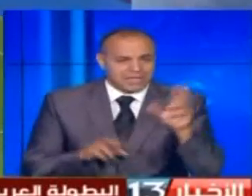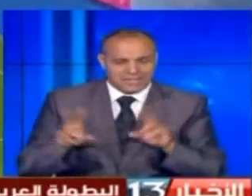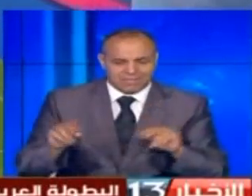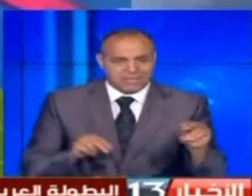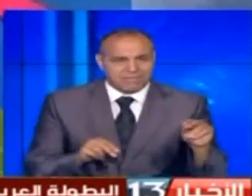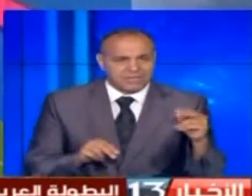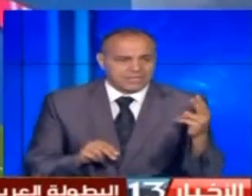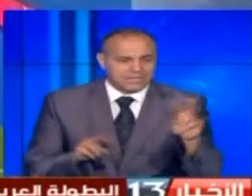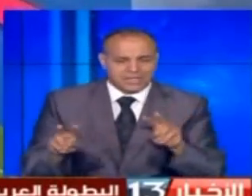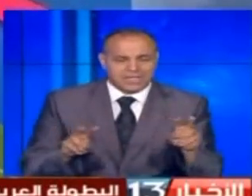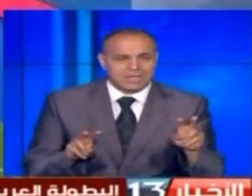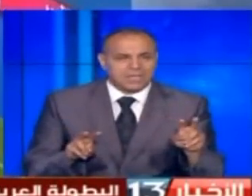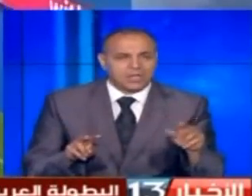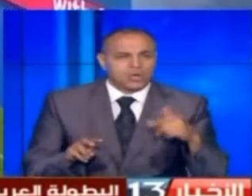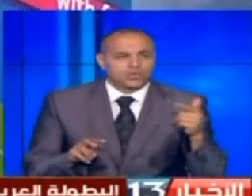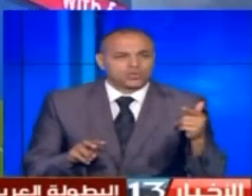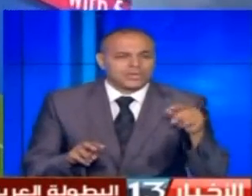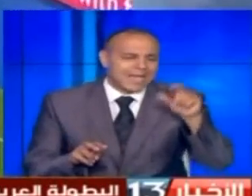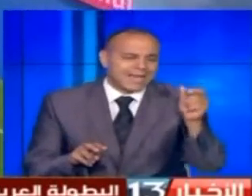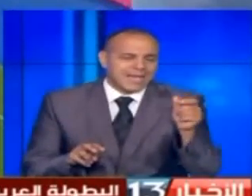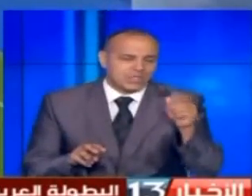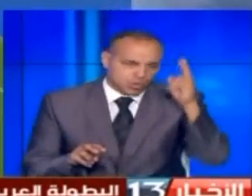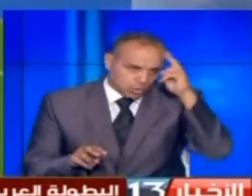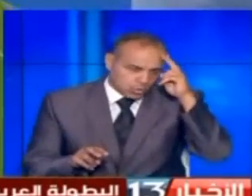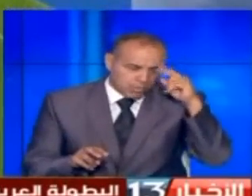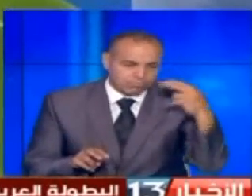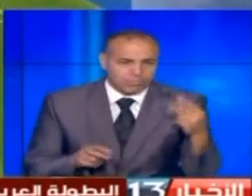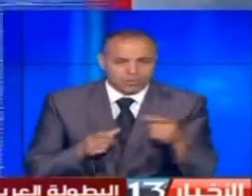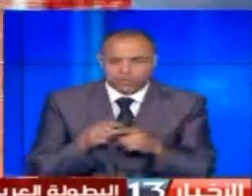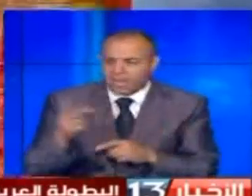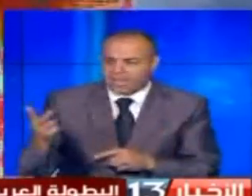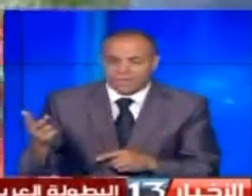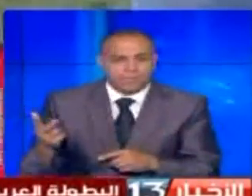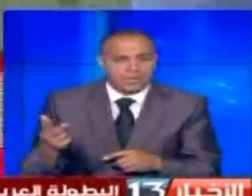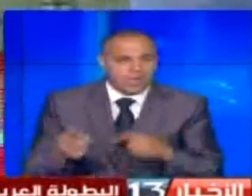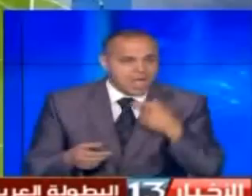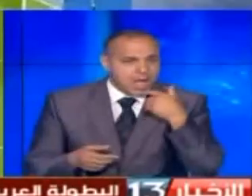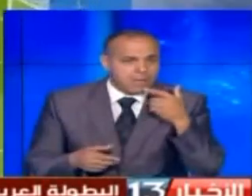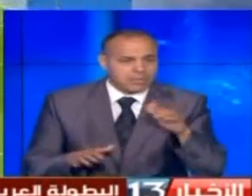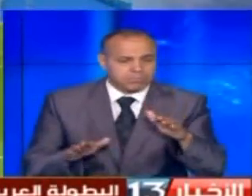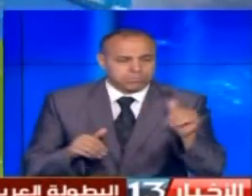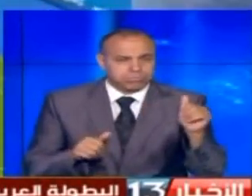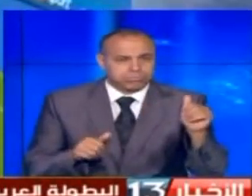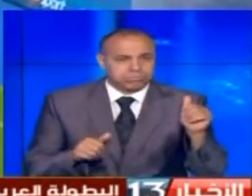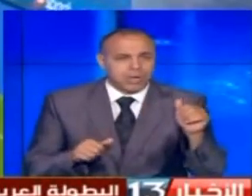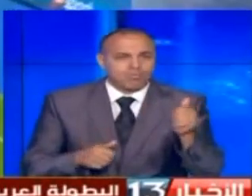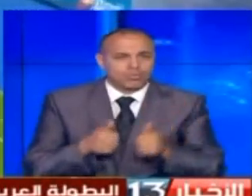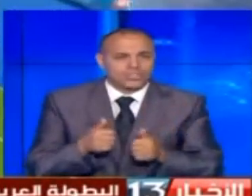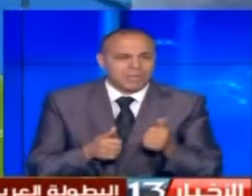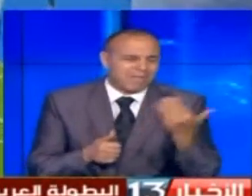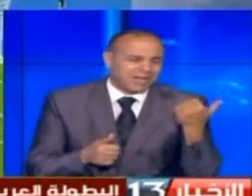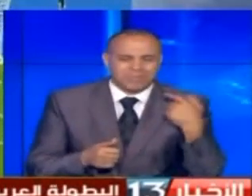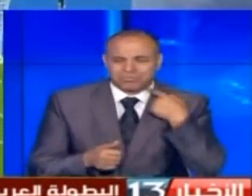ثمين بهدفين لهدفين أمام الهلال السعودي في الجولة الثانية من المجموعة الثالثة، ومن ثم انسحاب مر من المسابقة في الجولة